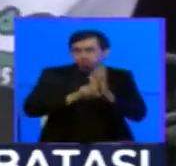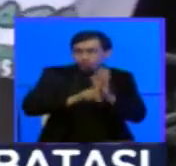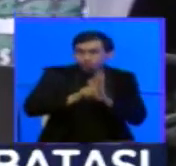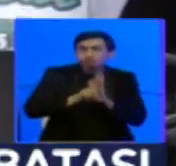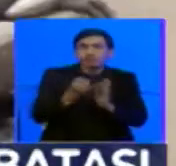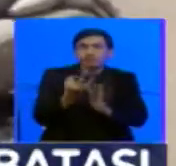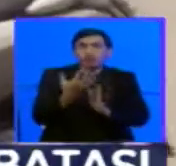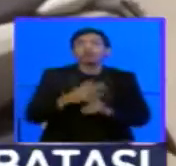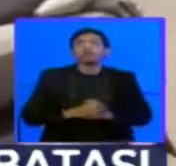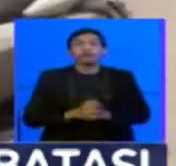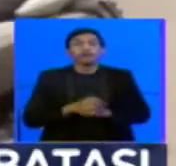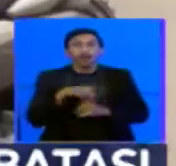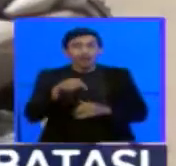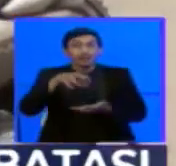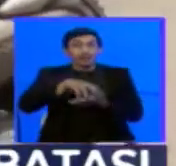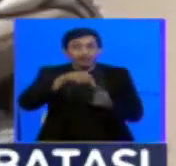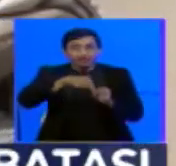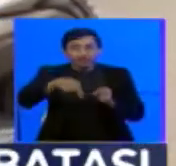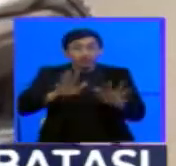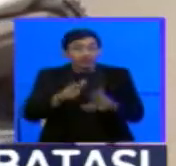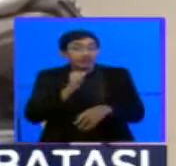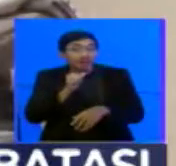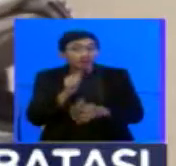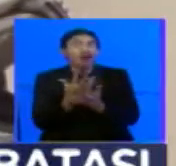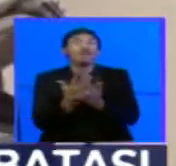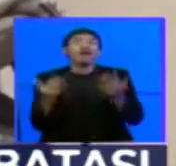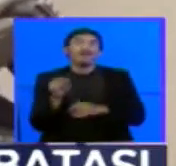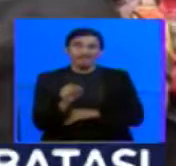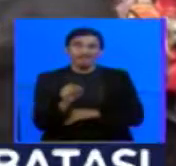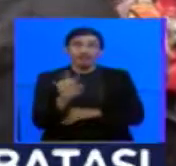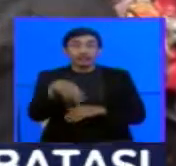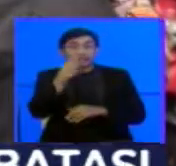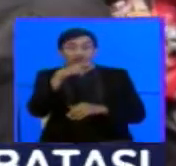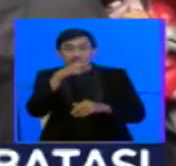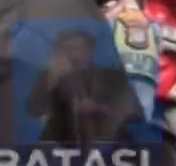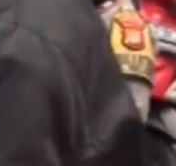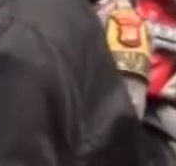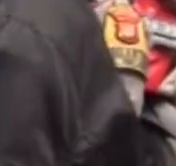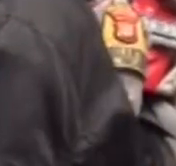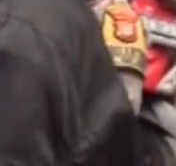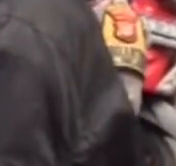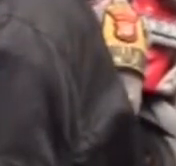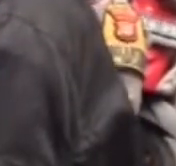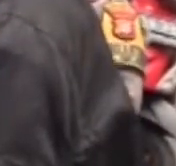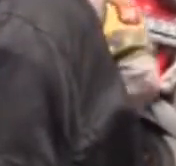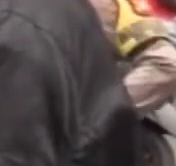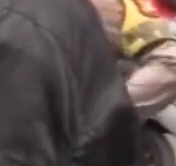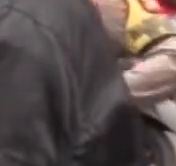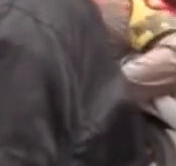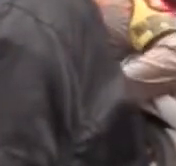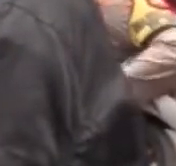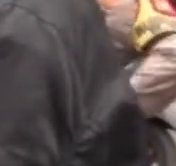checkpoint yang didirikan warga selain diperiksa suhu tubuhnya tamu yang masuk diminta untuk mengisi buku tamu jika